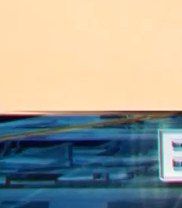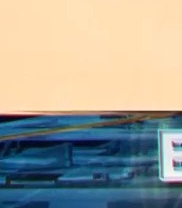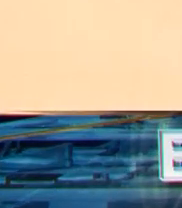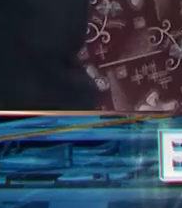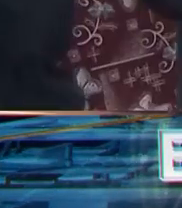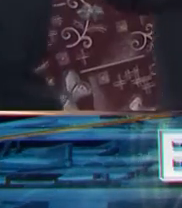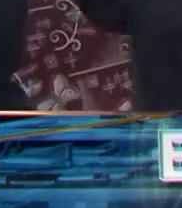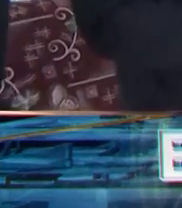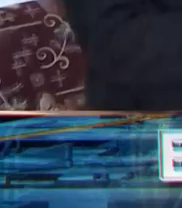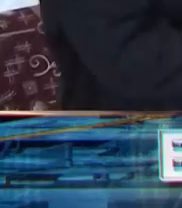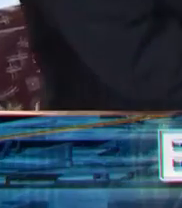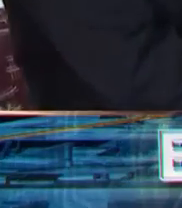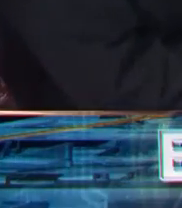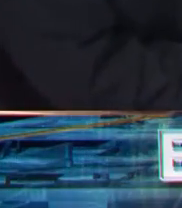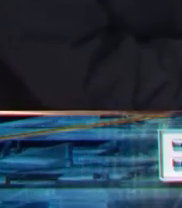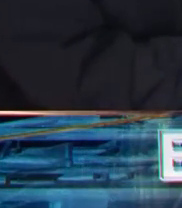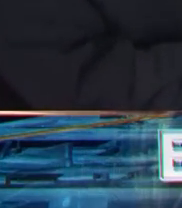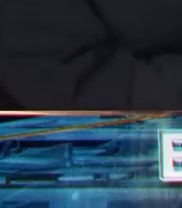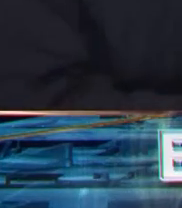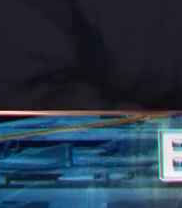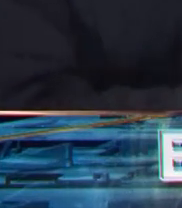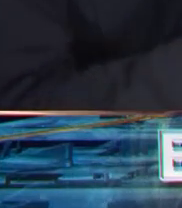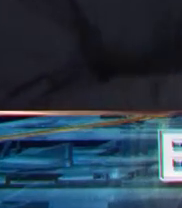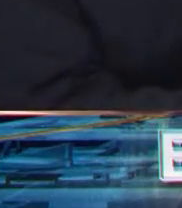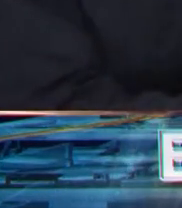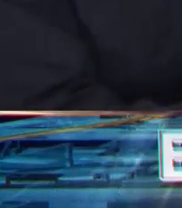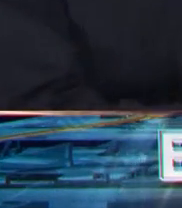сыйлады. Отбасыларымызбен бірге бақытты болыңыздар.